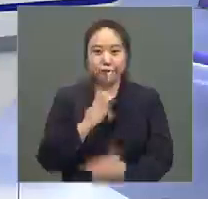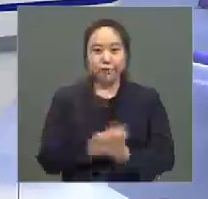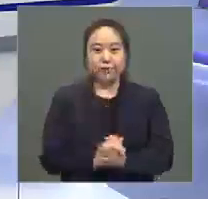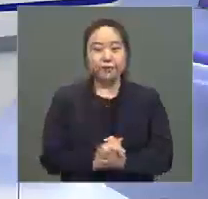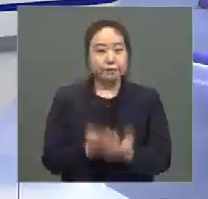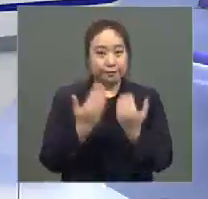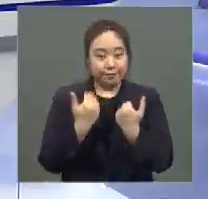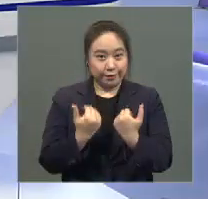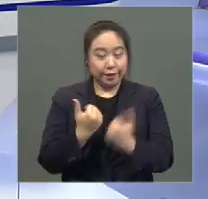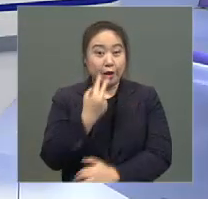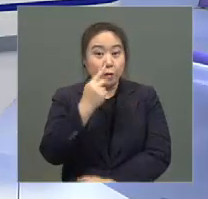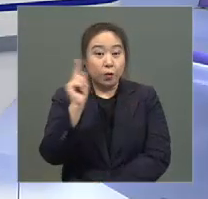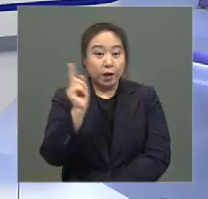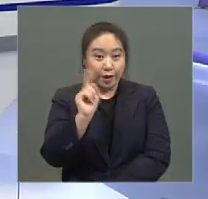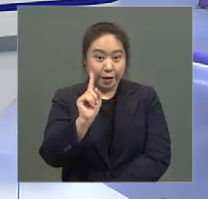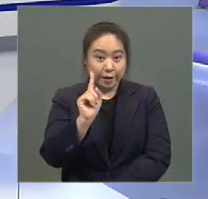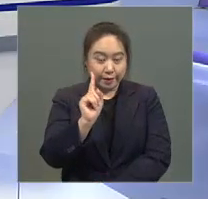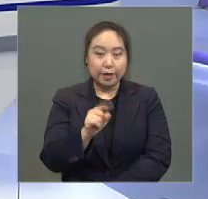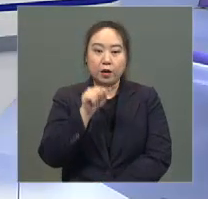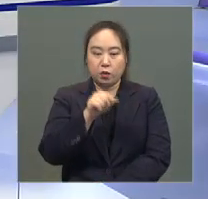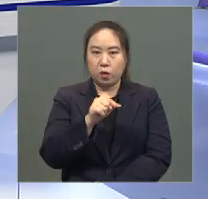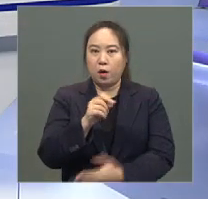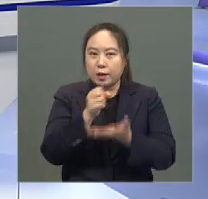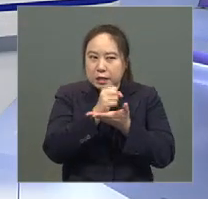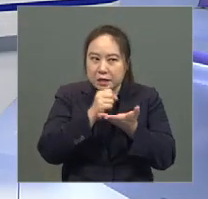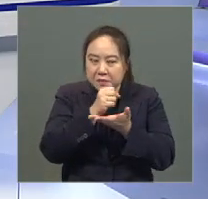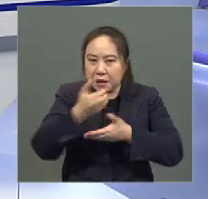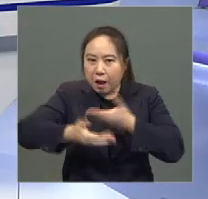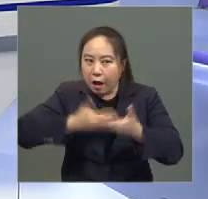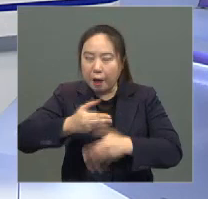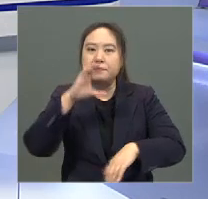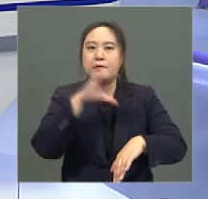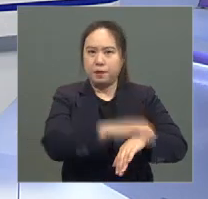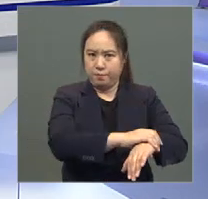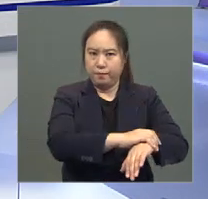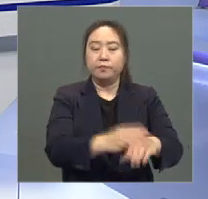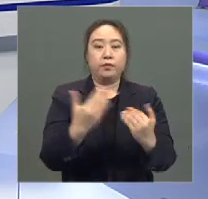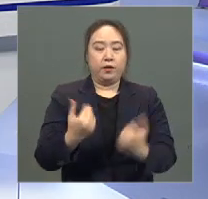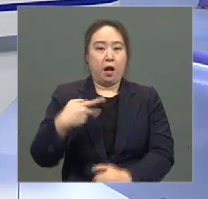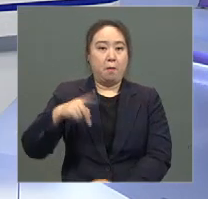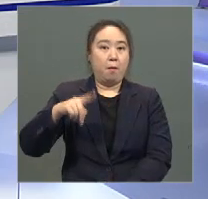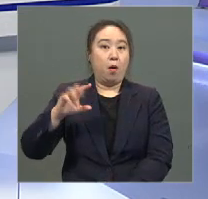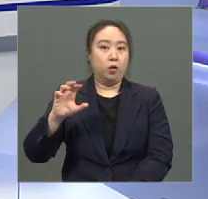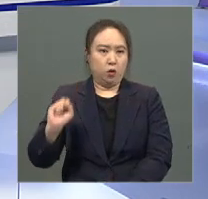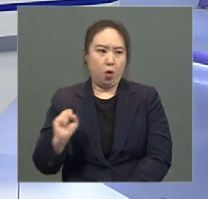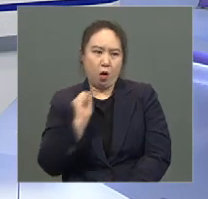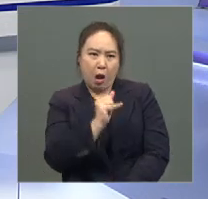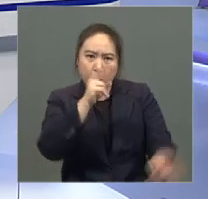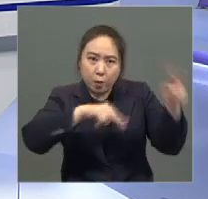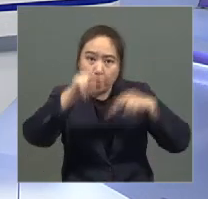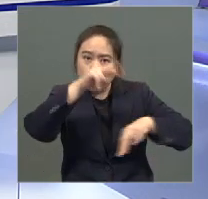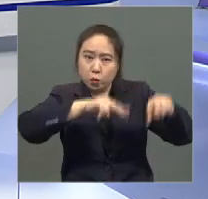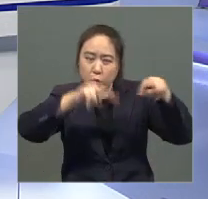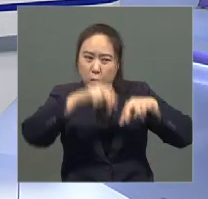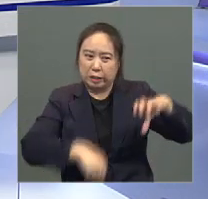จะเปิดเบรคนี้มาดูเรื่องของการปราบปรามขบวนการลักลอบค้ายาเสพติดนะคะล่าสุดเนี่ยทางปปส.บุกเข้าไปตรวจค้น